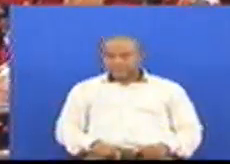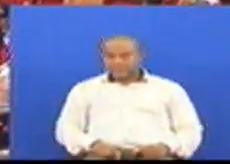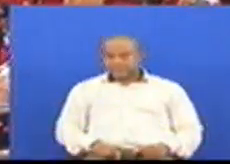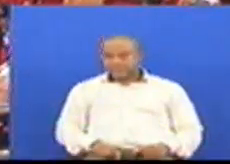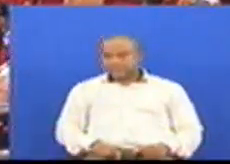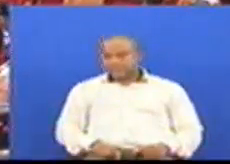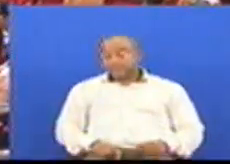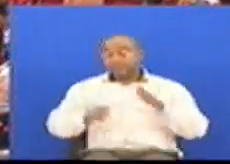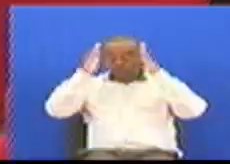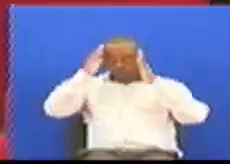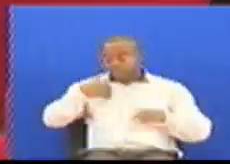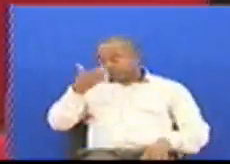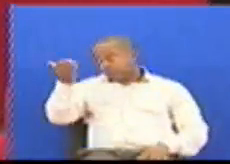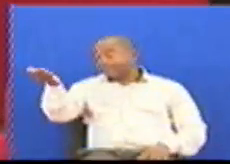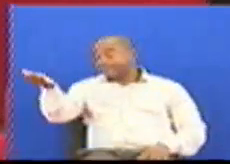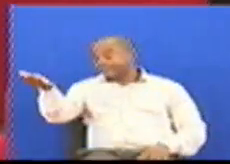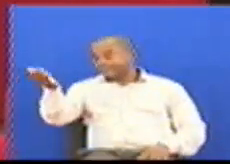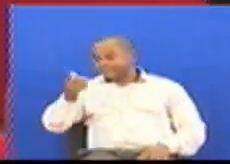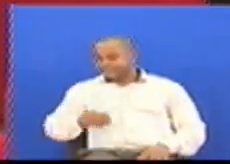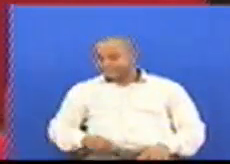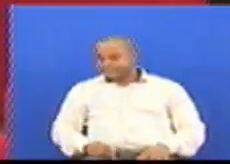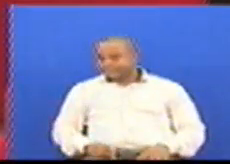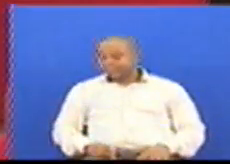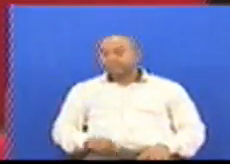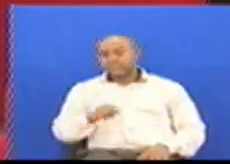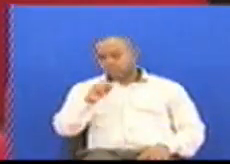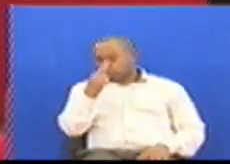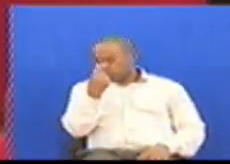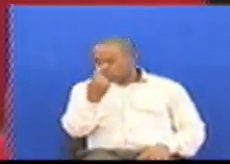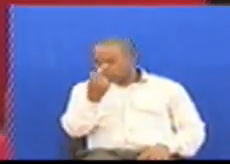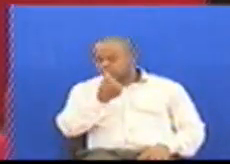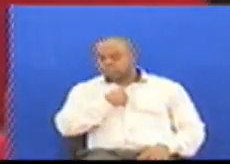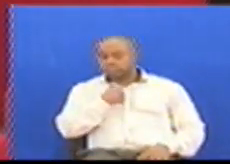Mheshimiwa Naibu Spika, kwanza kabisa naomba niunge